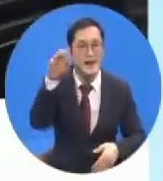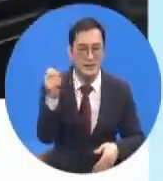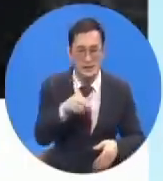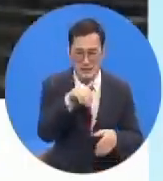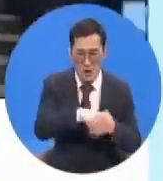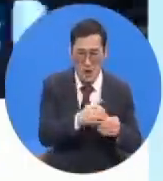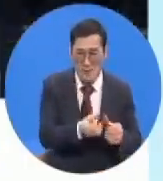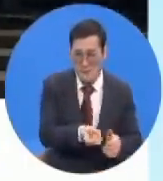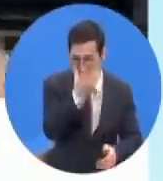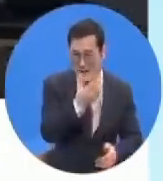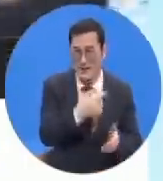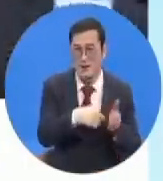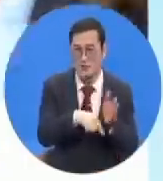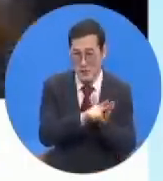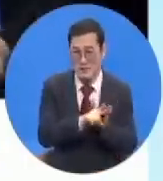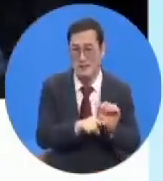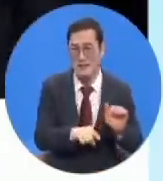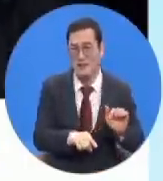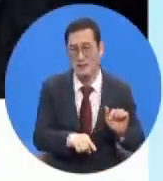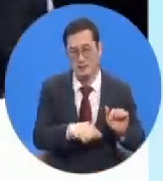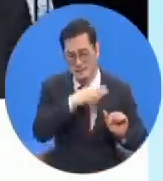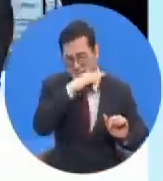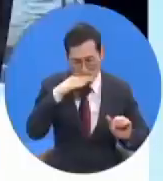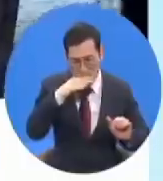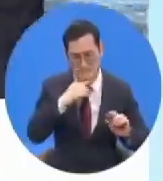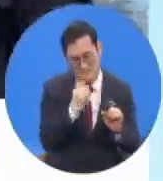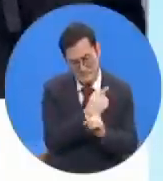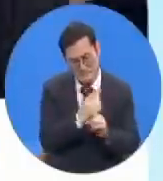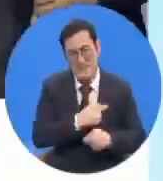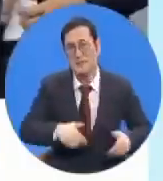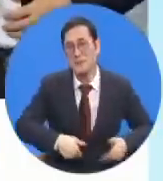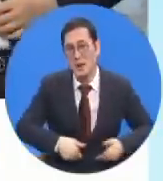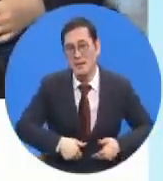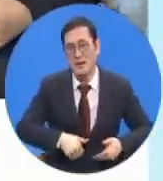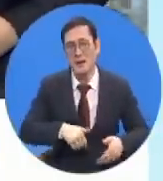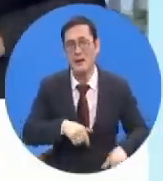공정의 문제를 어떻게 해결할지에 대해서 의원들끼리 좀 토의하는 자리가 있어야 되지 않을까 합니다. 네.